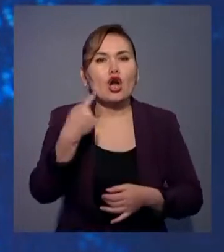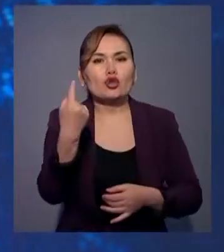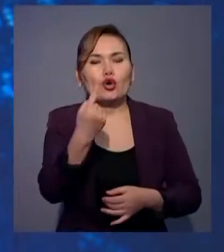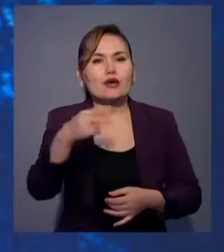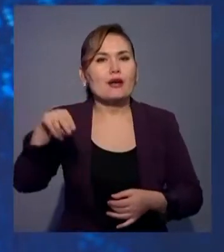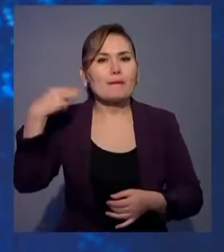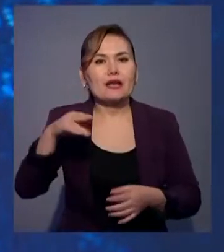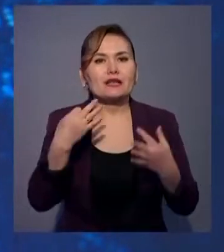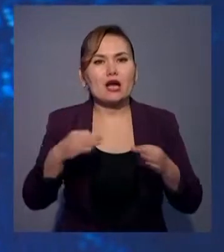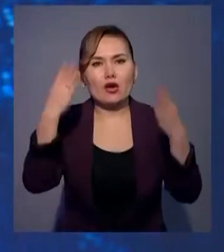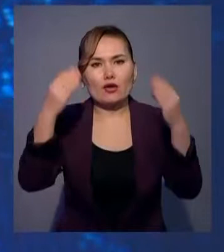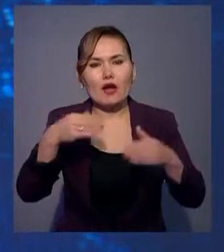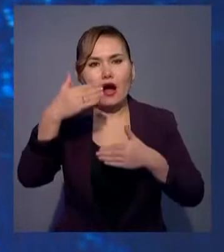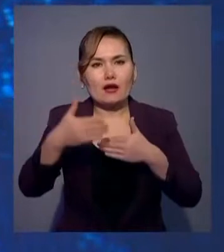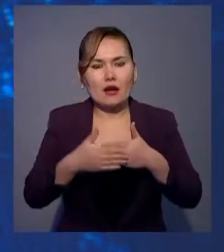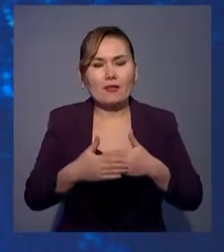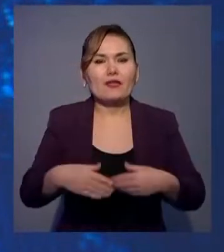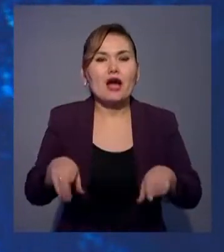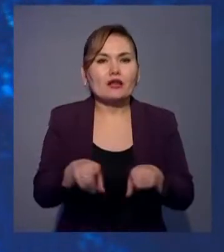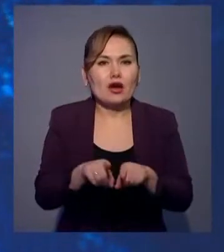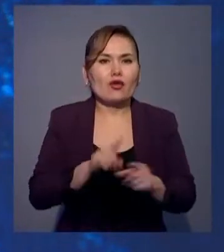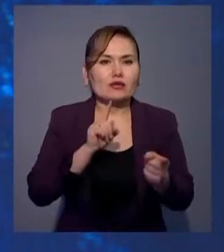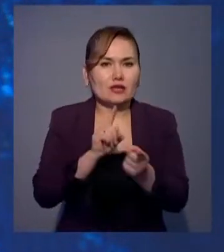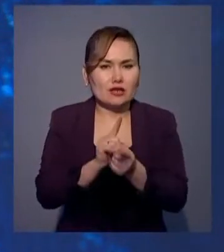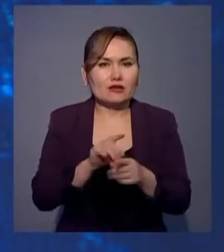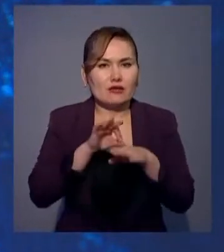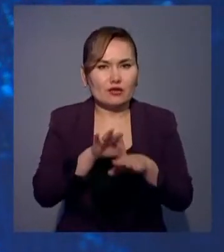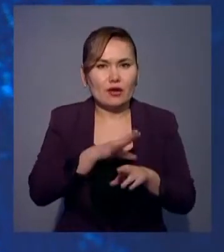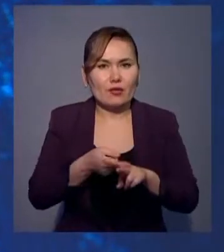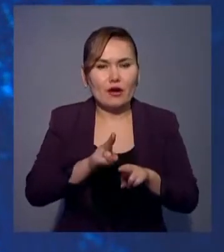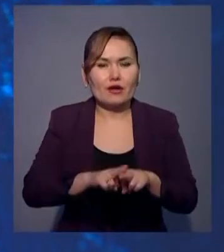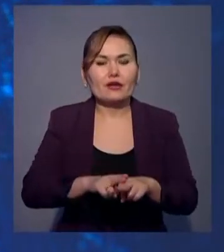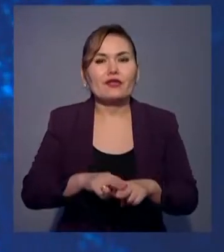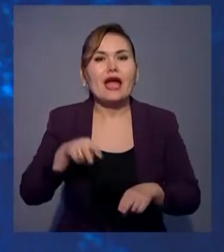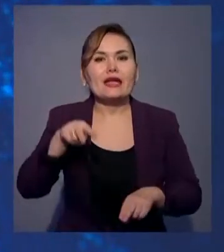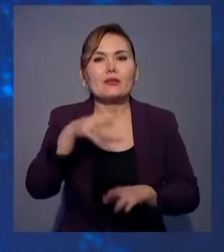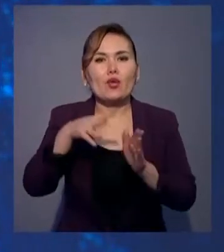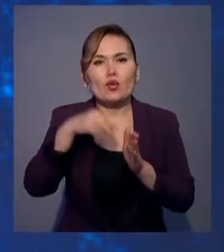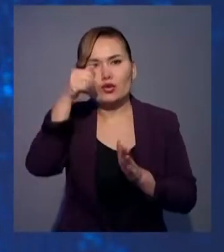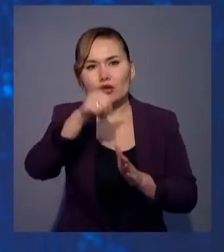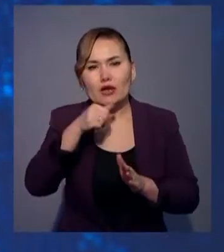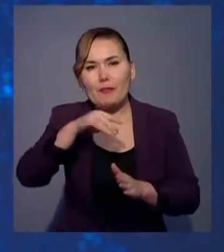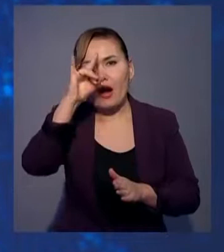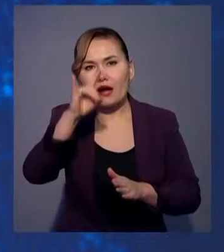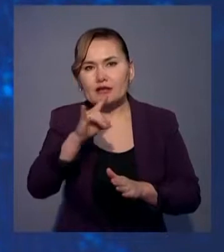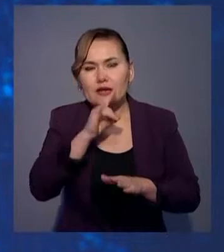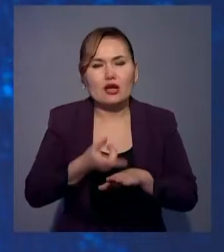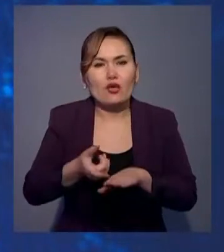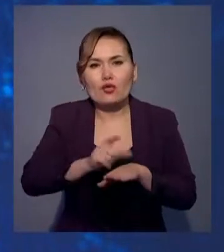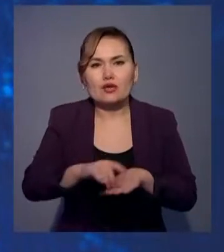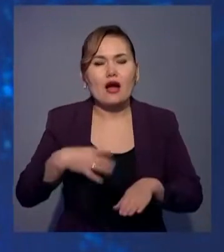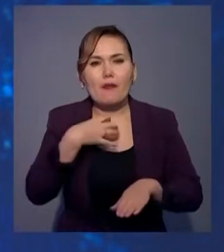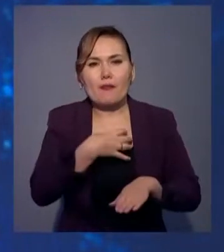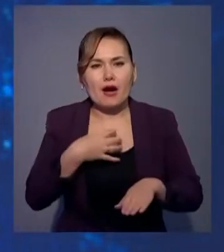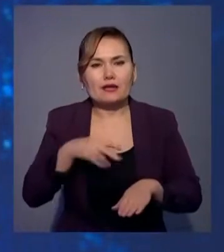және тәуелсіздік күні қарсаңында ұйымдастырылды. Мемлекет басшысы өз сөзінде 2019 жылдың еліміз үшін аса маңызды болған